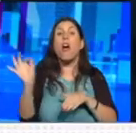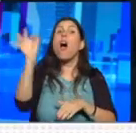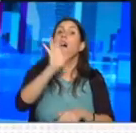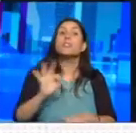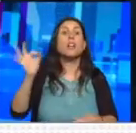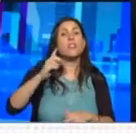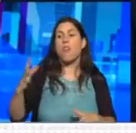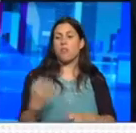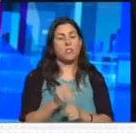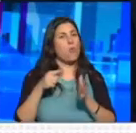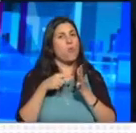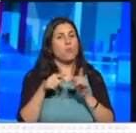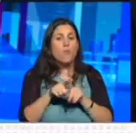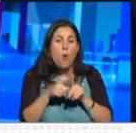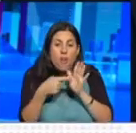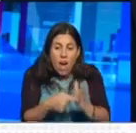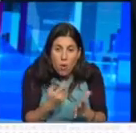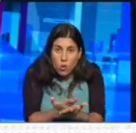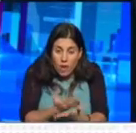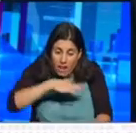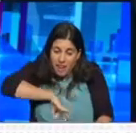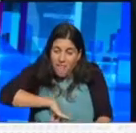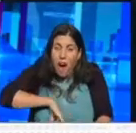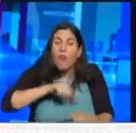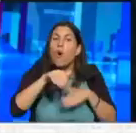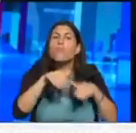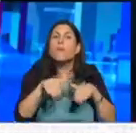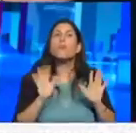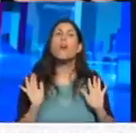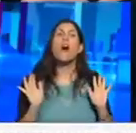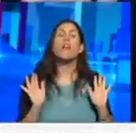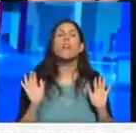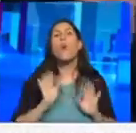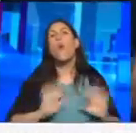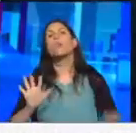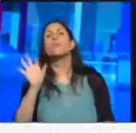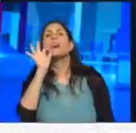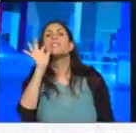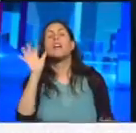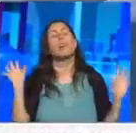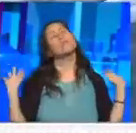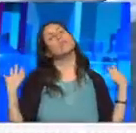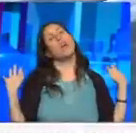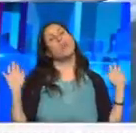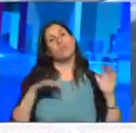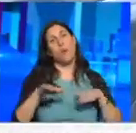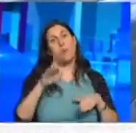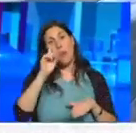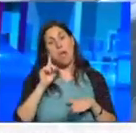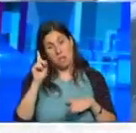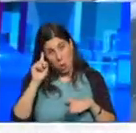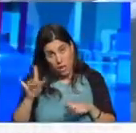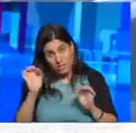לא הצליחו להורות תמורה אחת שראש הממשלה קיבל באיזשהו מהחקירות חוץ מהסיגרים. והמשטרה יודעת שאם היא לא תבוא עם משהו יותר